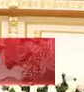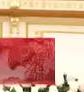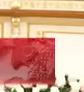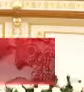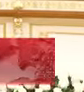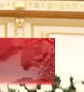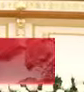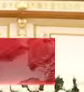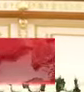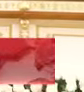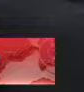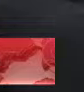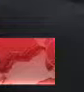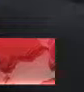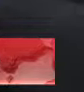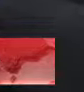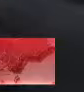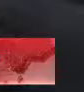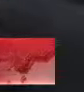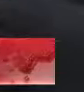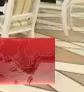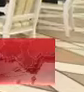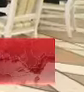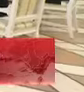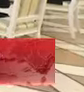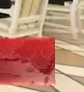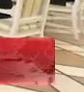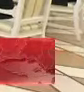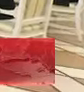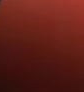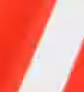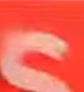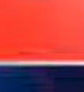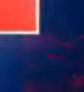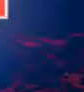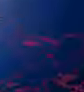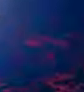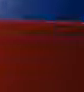Қазақстан қандай бастамалар көтереді? Президент сыртқы істер министрлерімен кездесуде айтты.